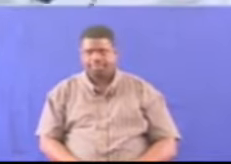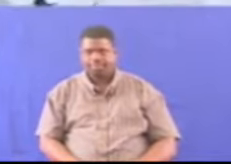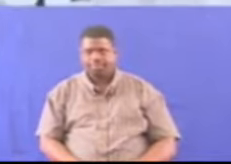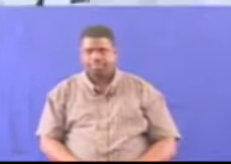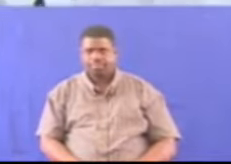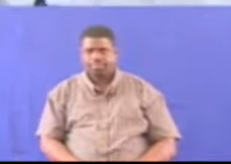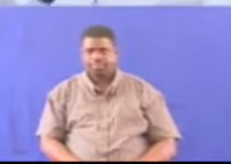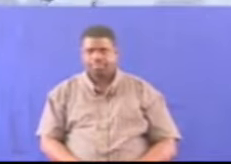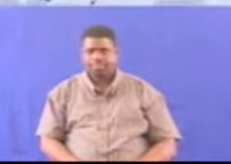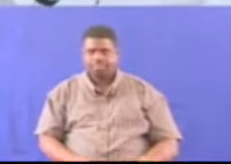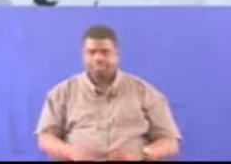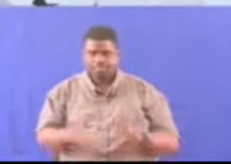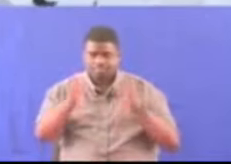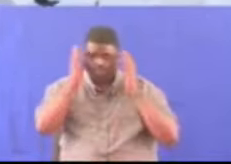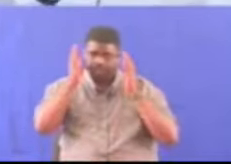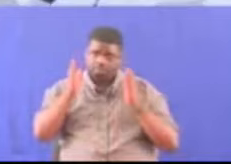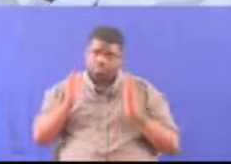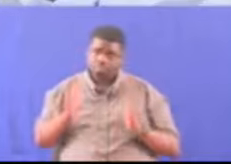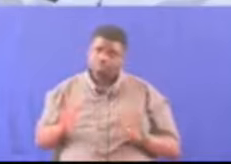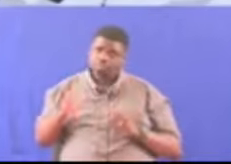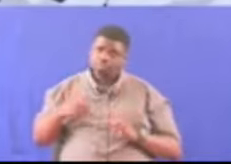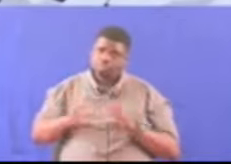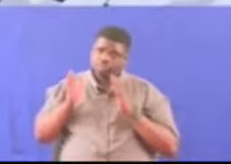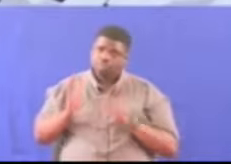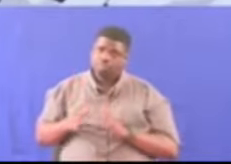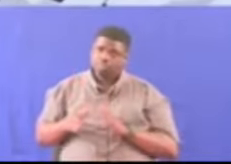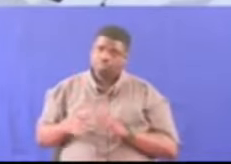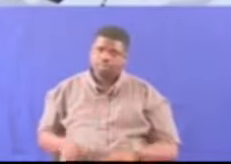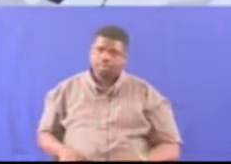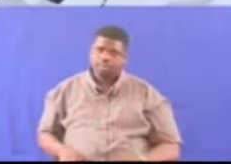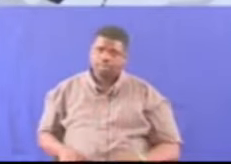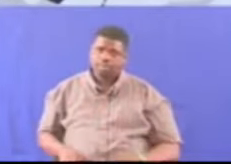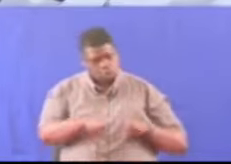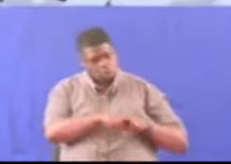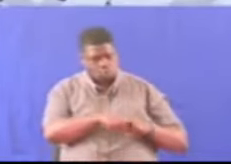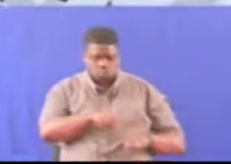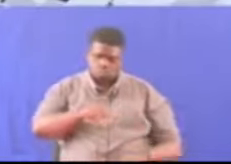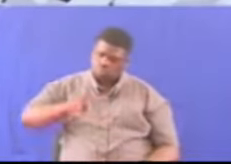Mheshimiwa Waziri Mkuu ndugu Kassim Majaliwa Majaliwa,